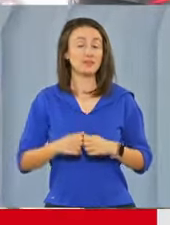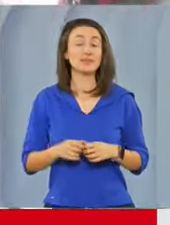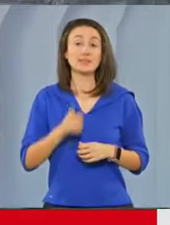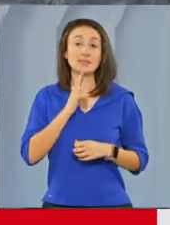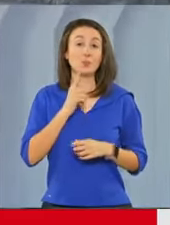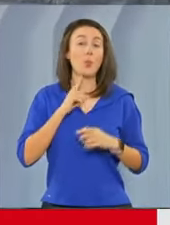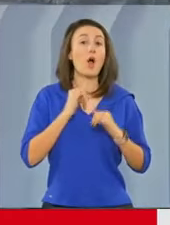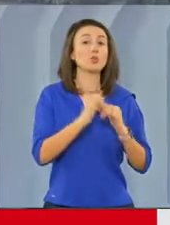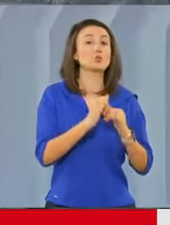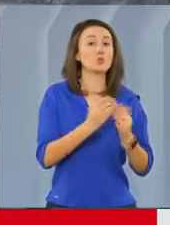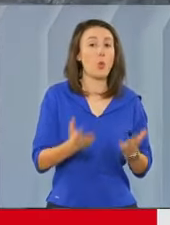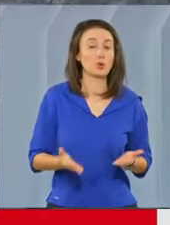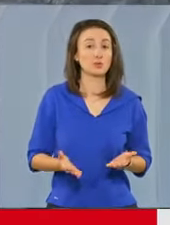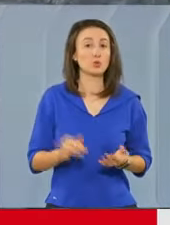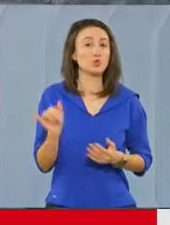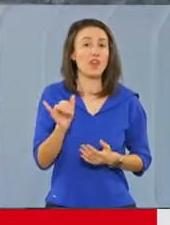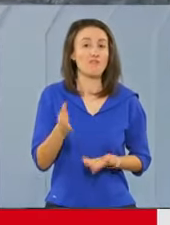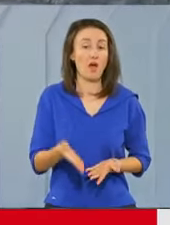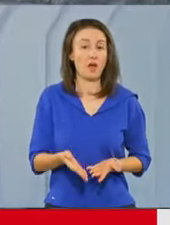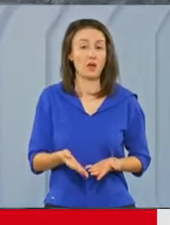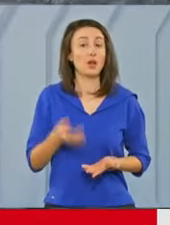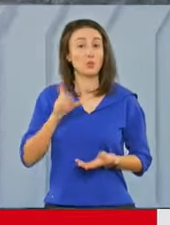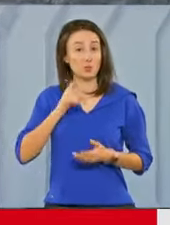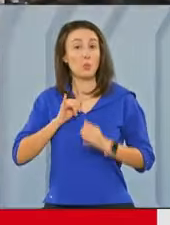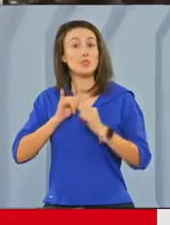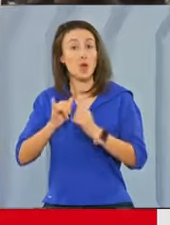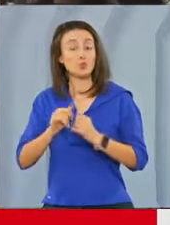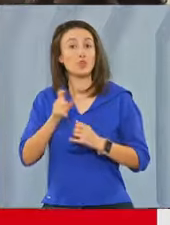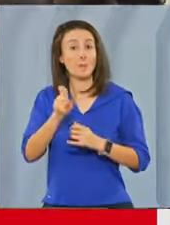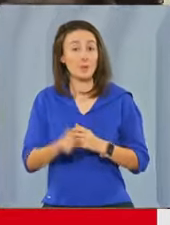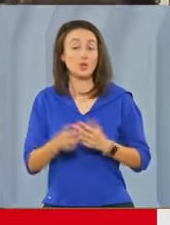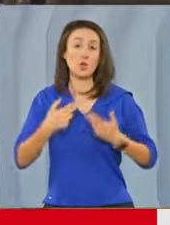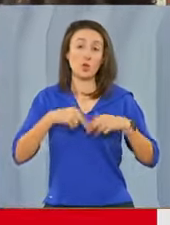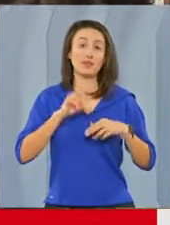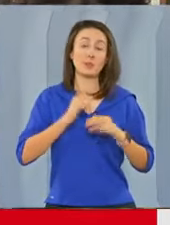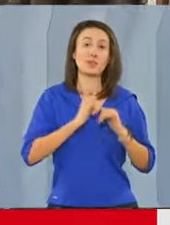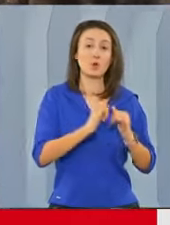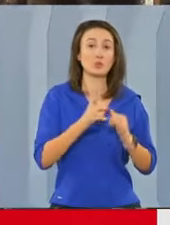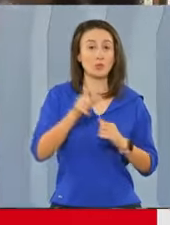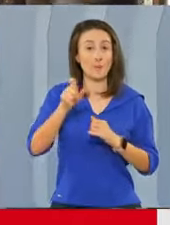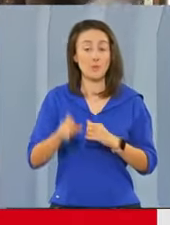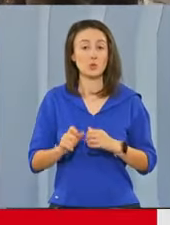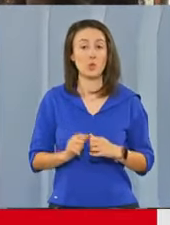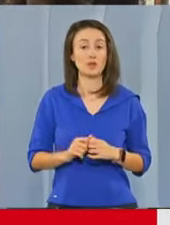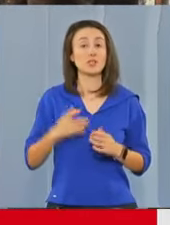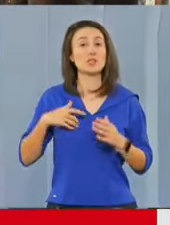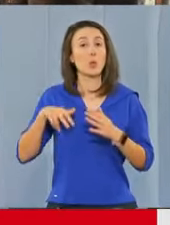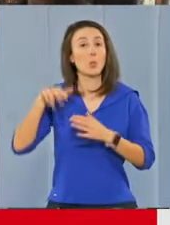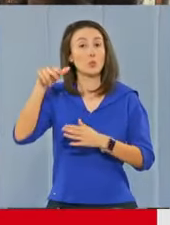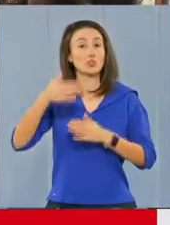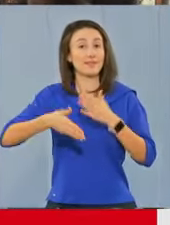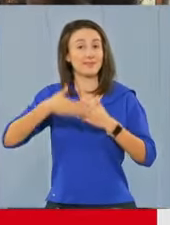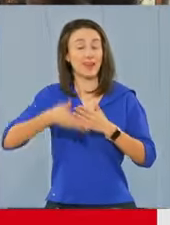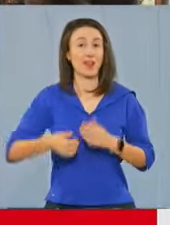cu un ajutor, știi? Adică tu trebuie să ajuți persoana aceea sau noi trebuie să ajutăm acea persoană să urce în